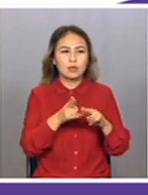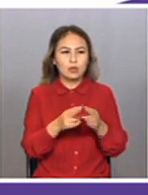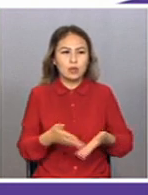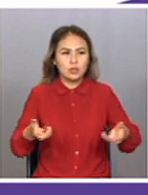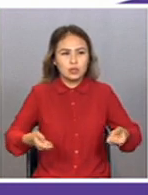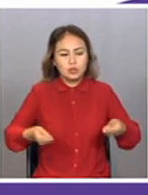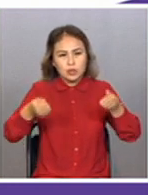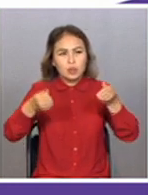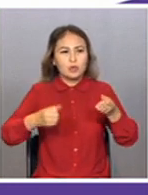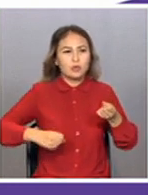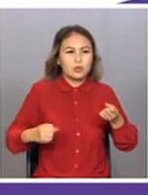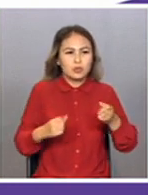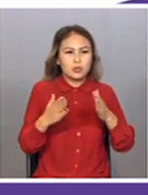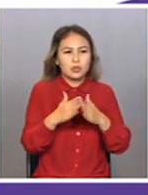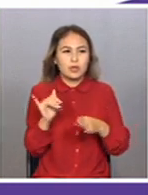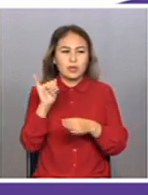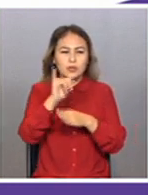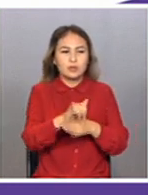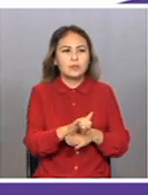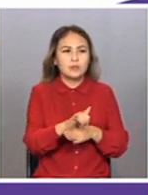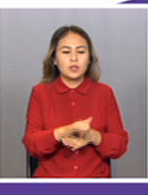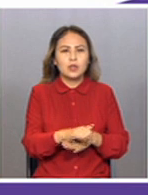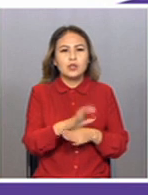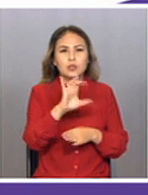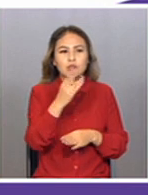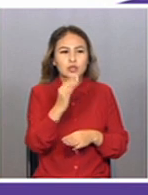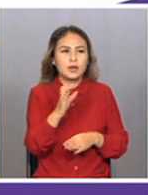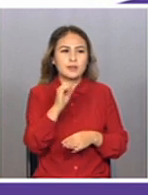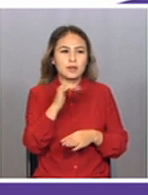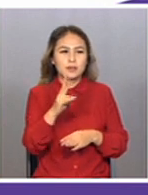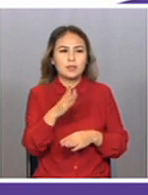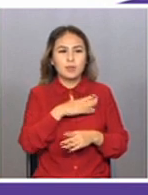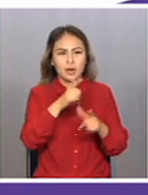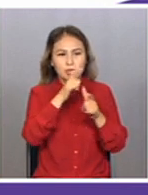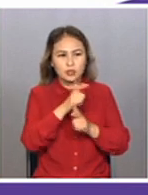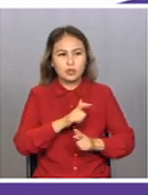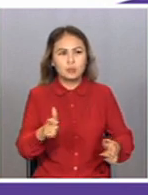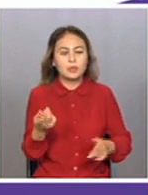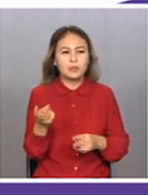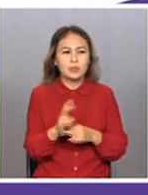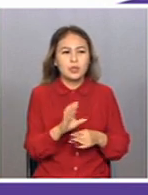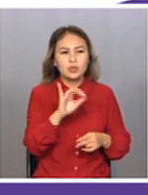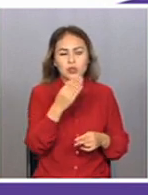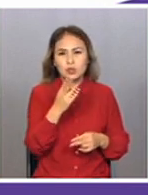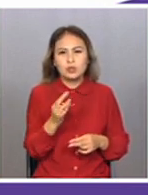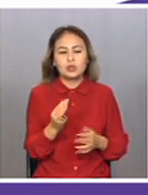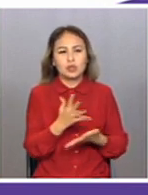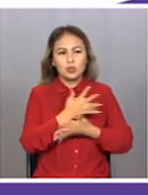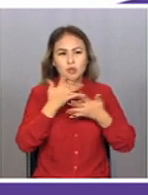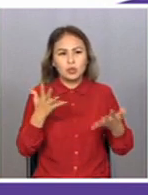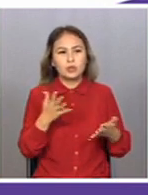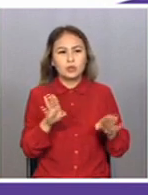қазанның құлағынан сүйрей, досының үйіне қарай жүгіреді. Сүйінші, Асан, деп айғайлайды жүгіріп келе жатып.